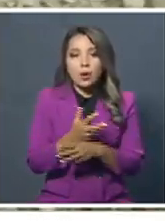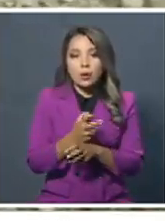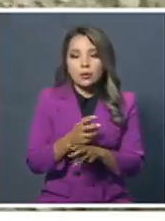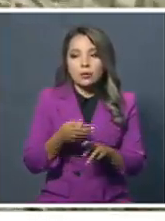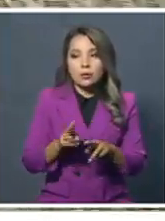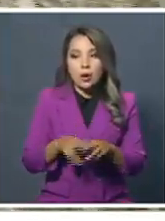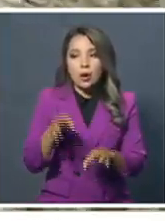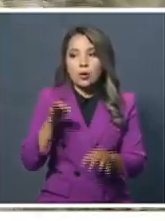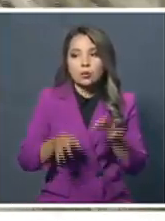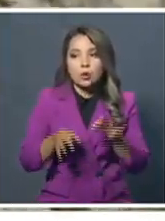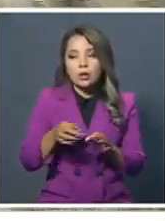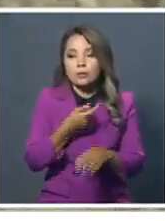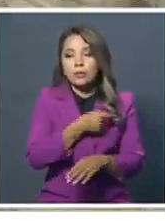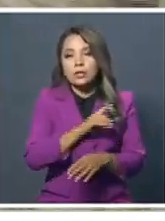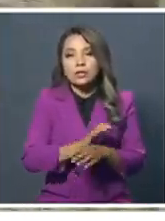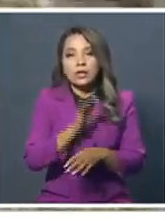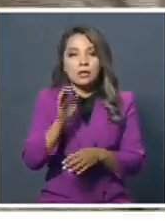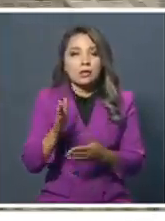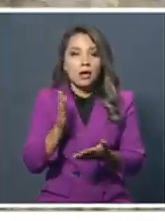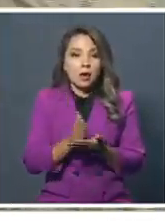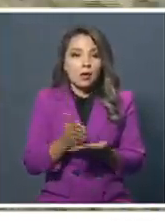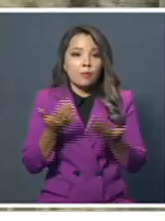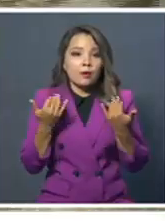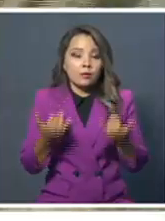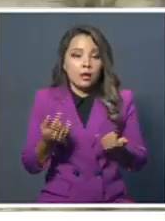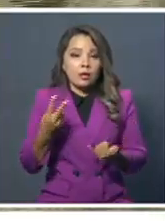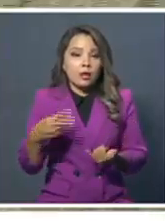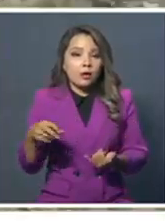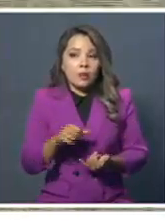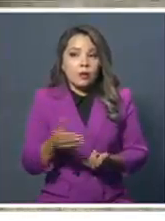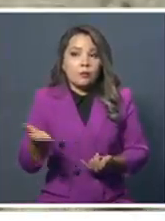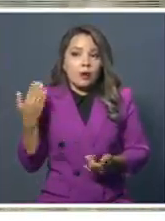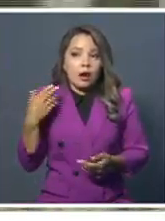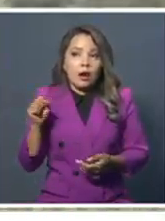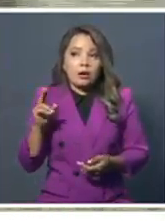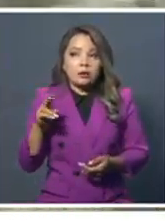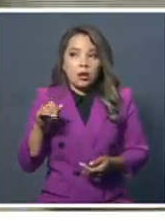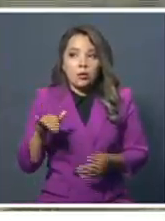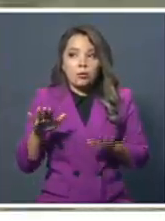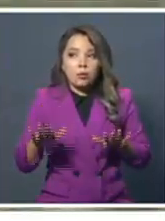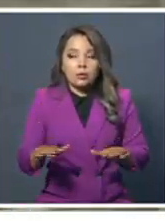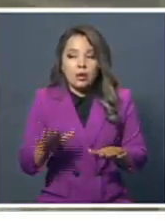сорт медициналық сараптамаға жіберілді. Айта кетейін, екі апта бұрын Ақтаудағы